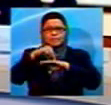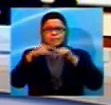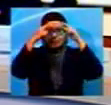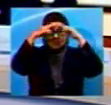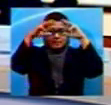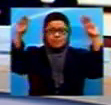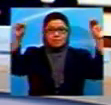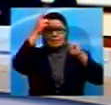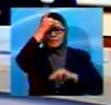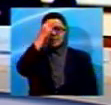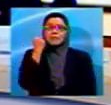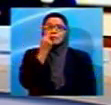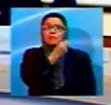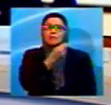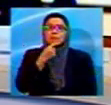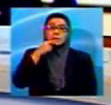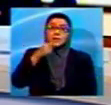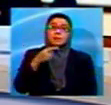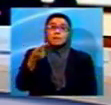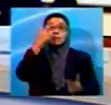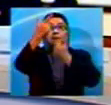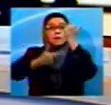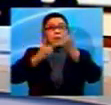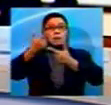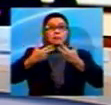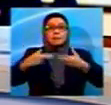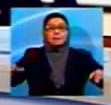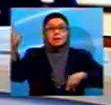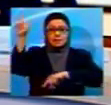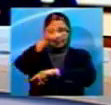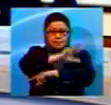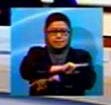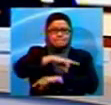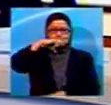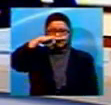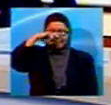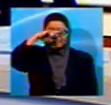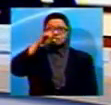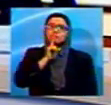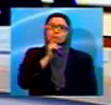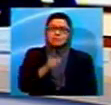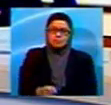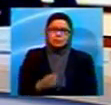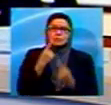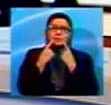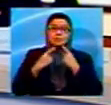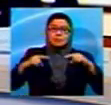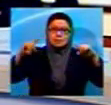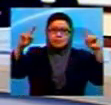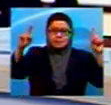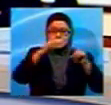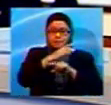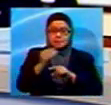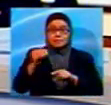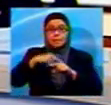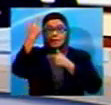Perdana Menteri Datuk Seri Najib Tun Razak menyifatkan lautan Rasmi tiga hari beliau ke Kazakhstan sebagai berhasil lautan kali ini yang